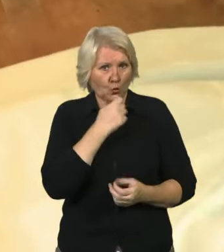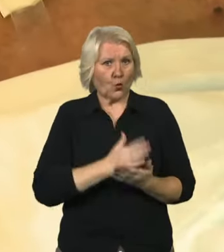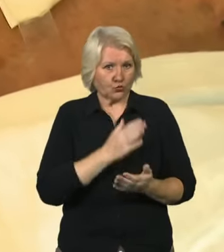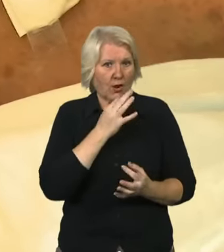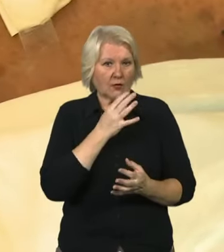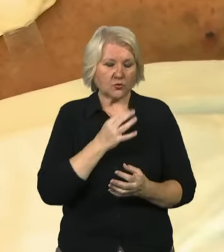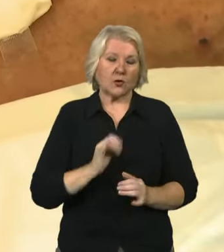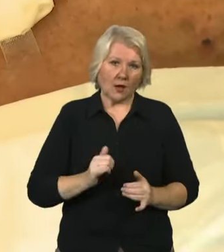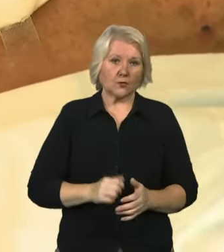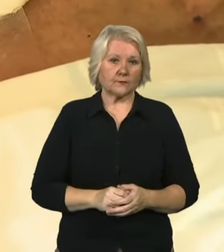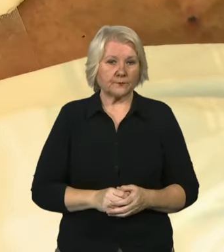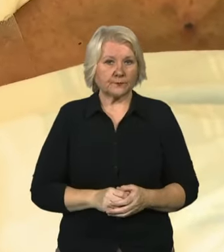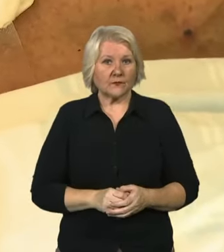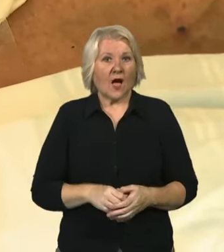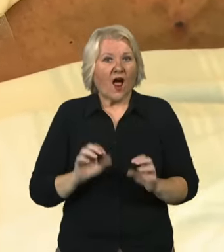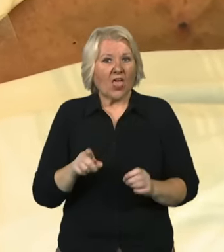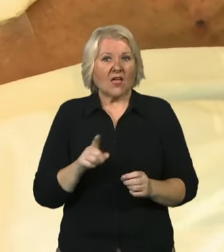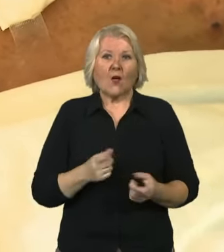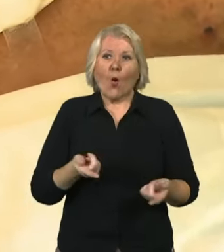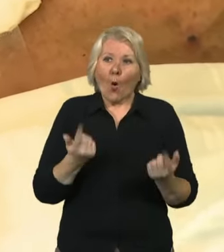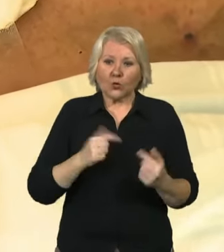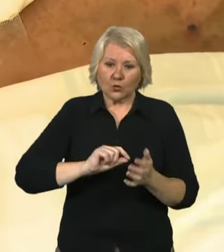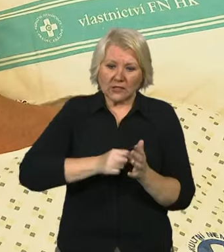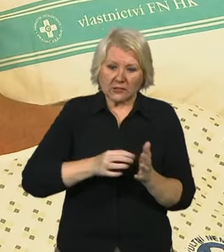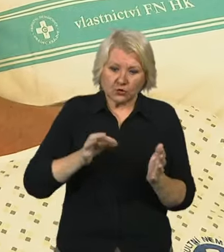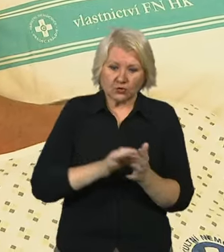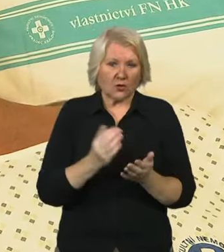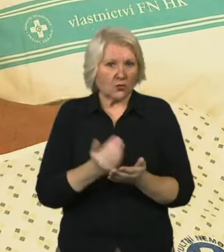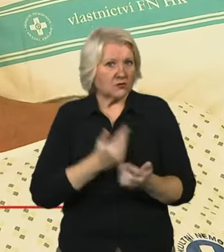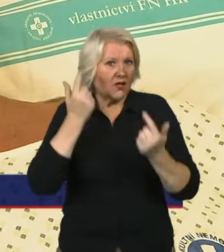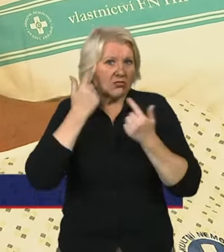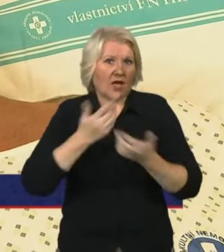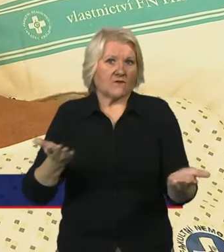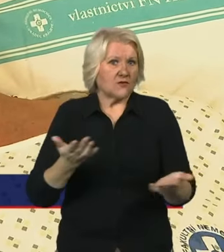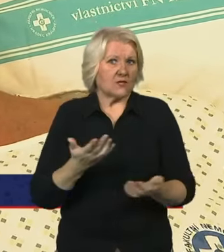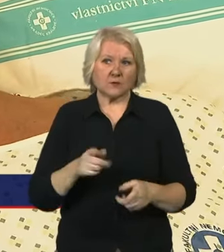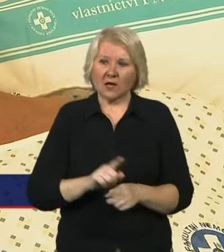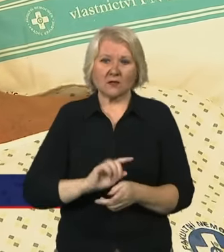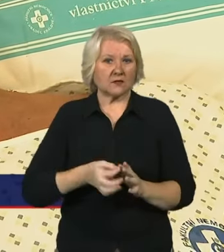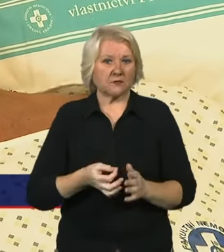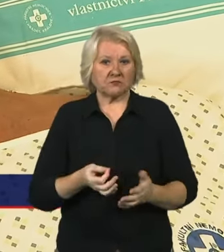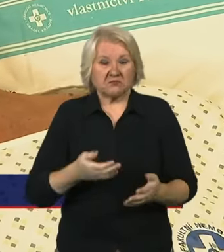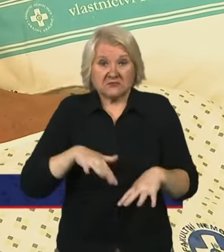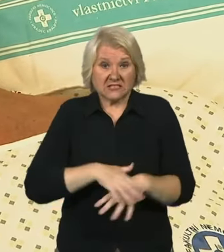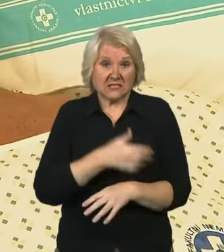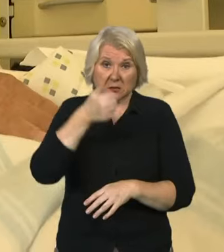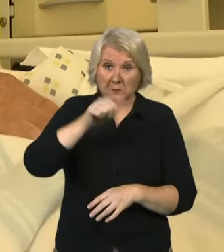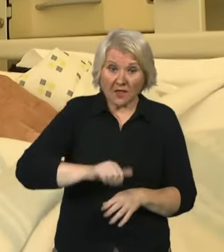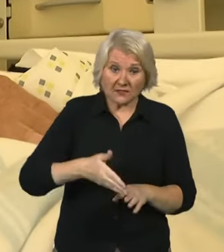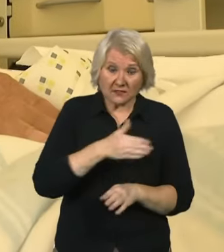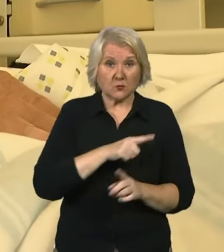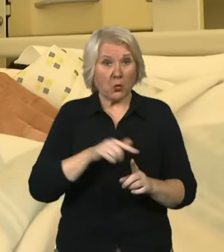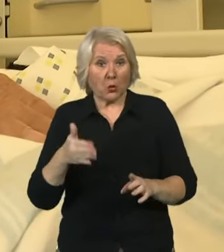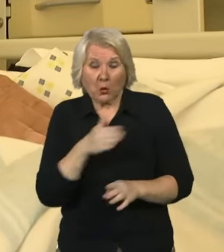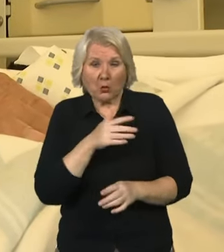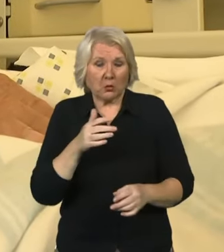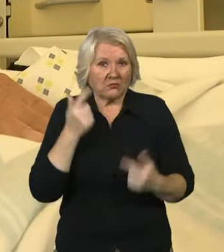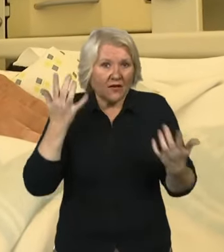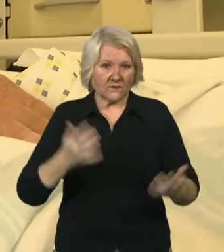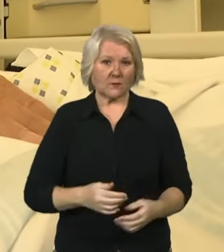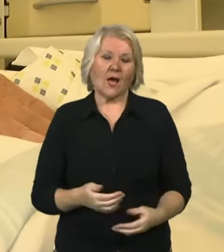se nadlával. Kde ani kdy se na něj klíště přisálo, neví. Tam prej mohlo být před měsícem, před půl rokem. Dnes se už